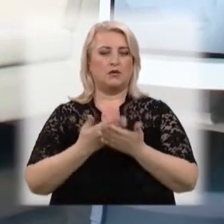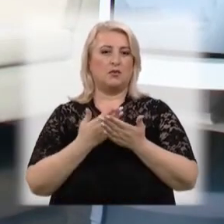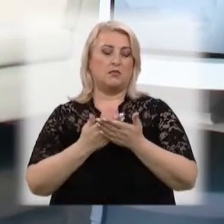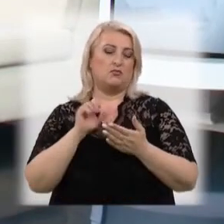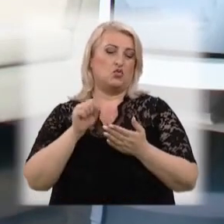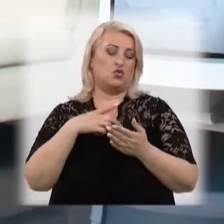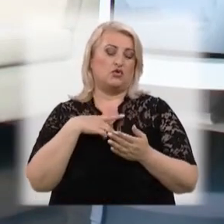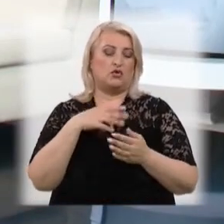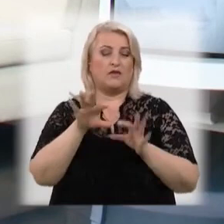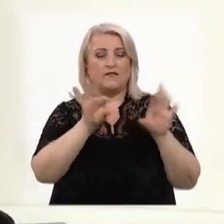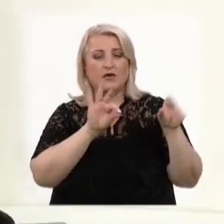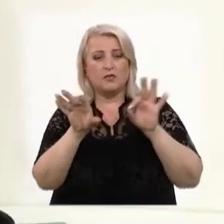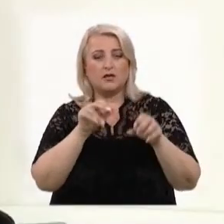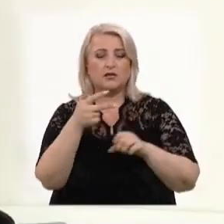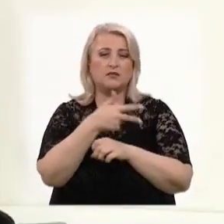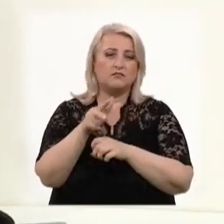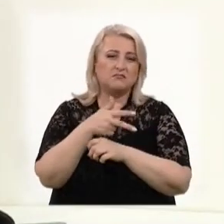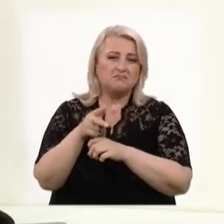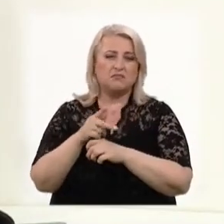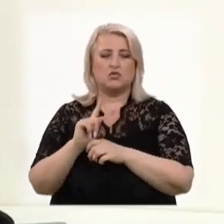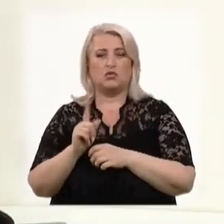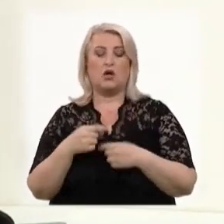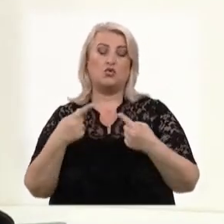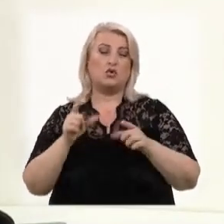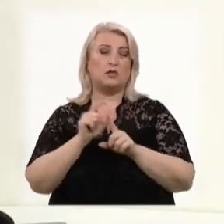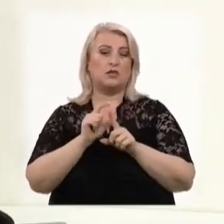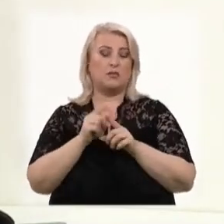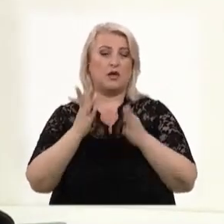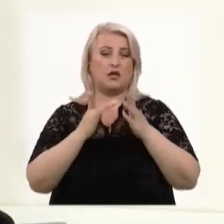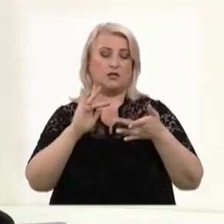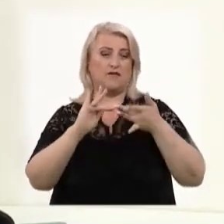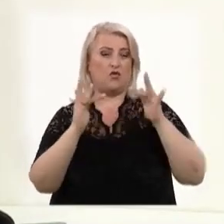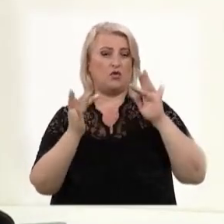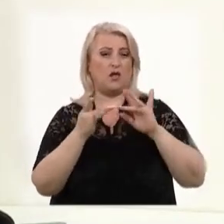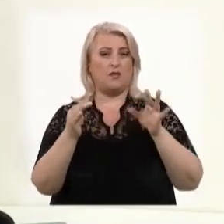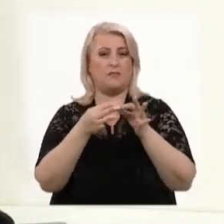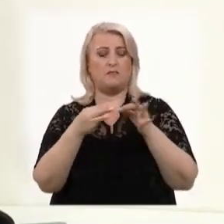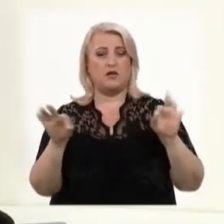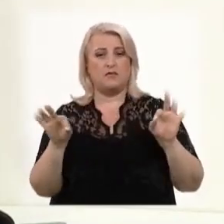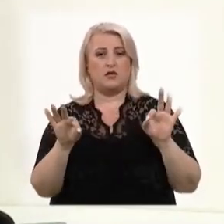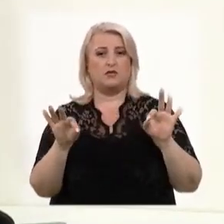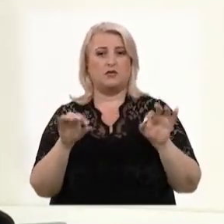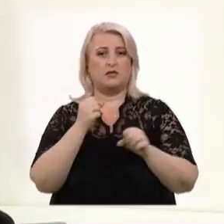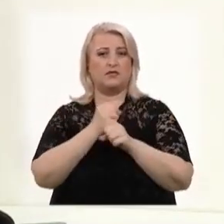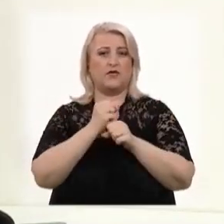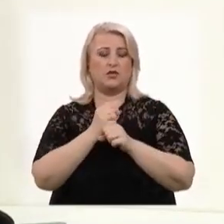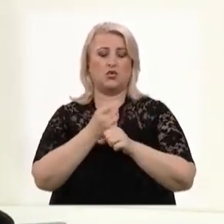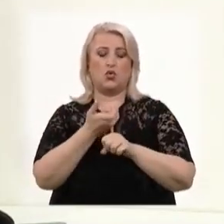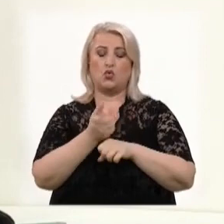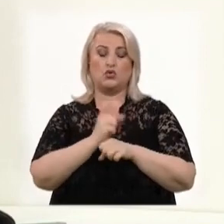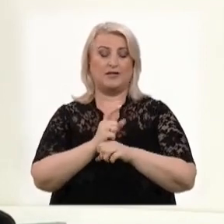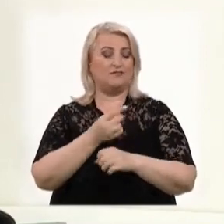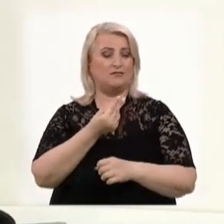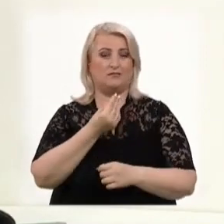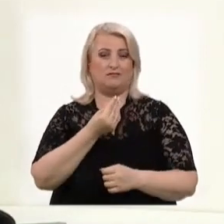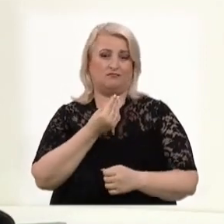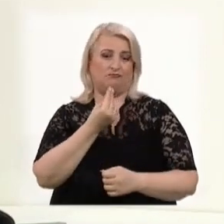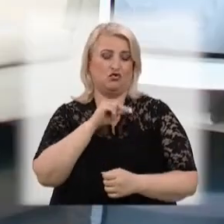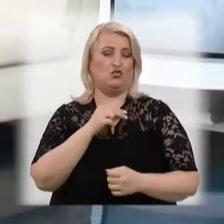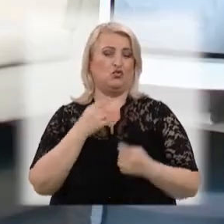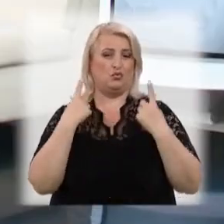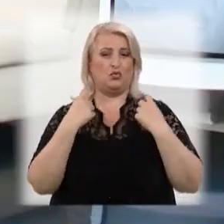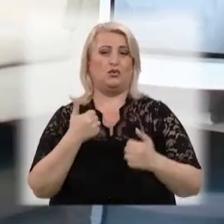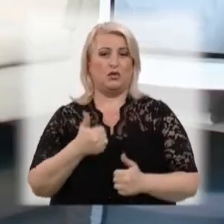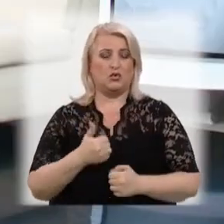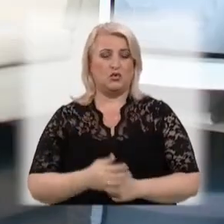video sau alegem si tu cuvinte dacă încă o online nu permite să facă un lucru extrem de fine ceea ce nu permite o